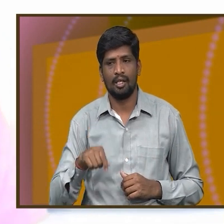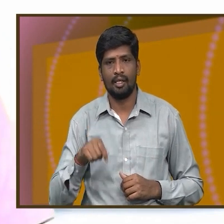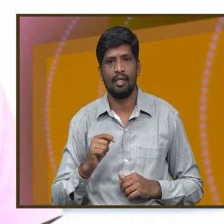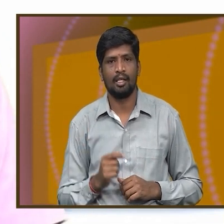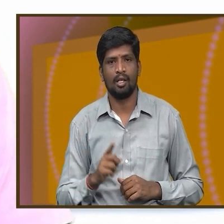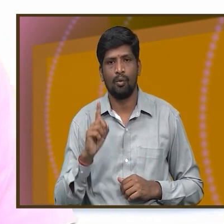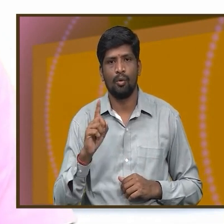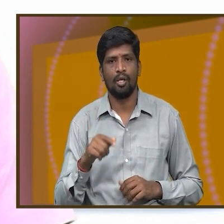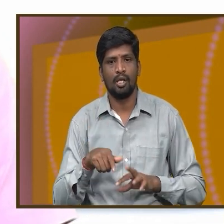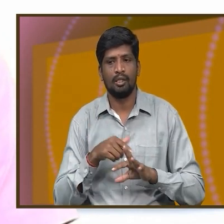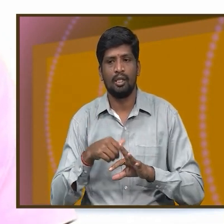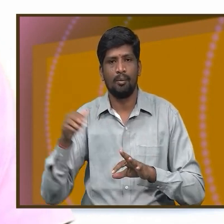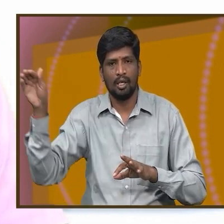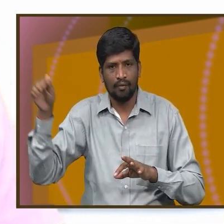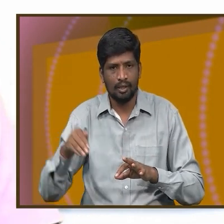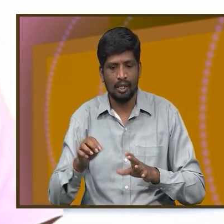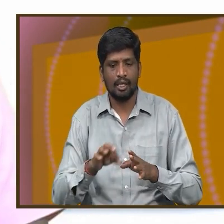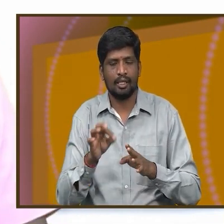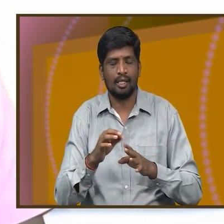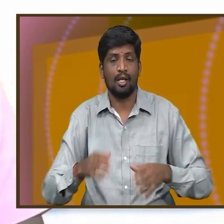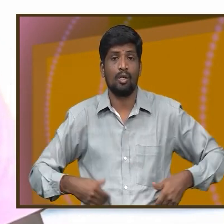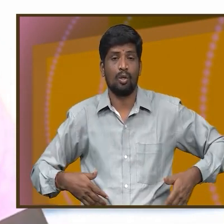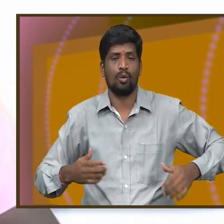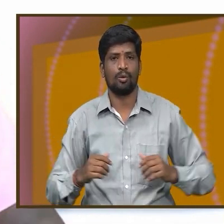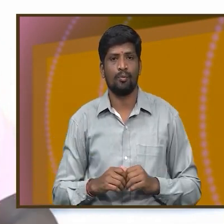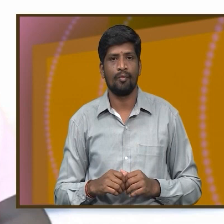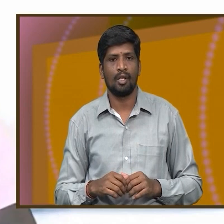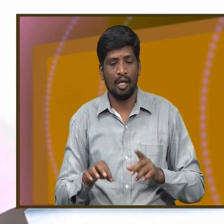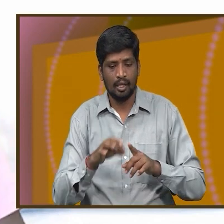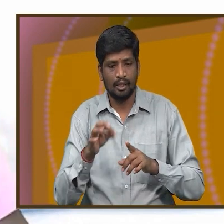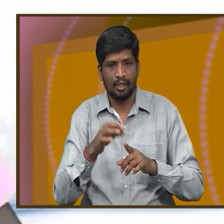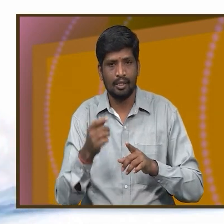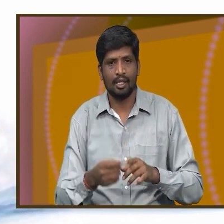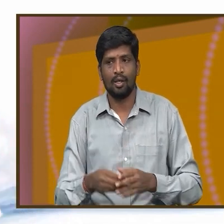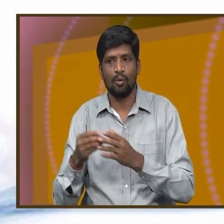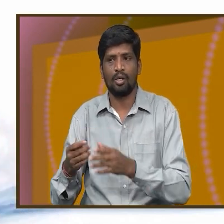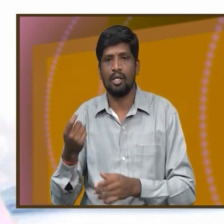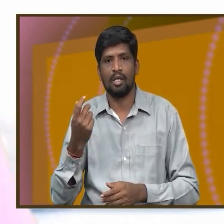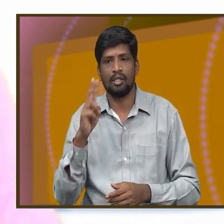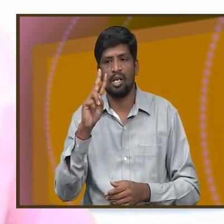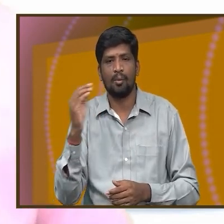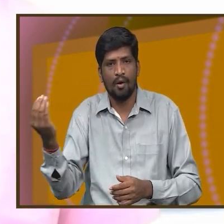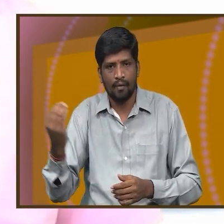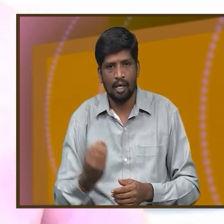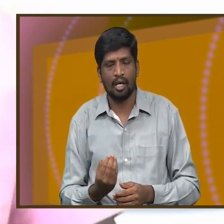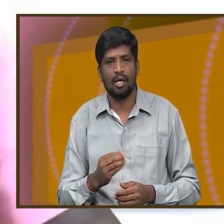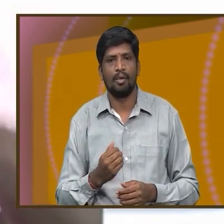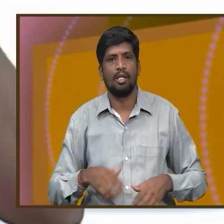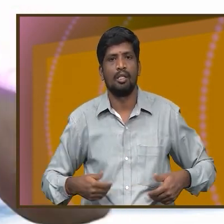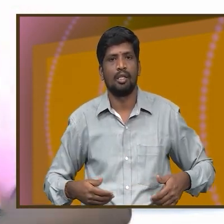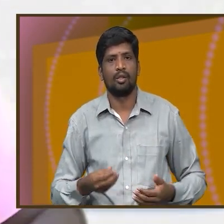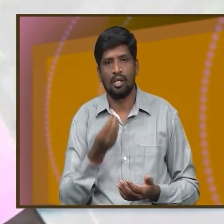ஒரு செருப்பு நமக்கு கிடச்சி தைக்கிறது கொடுத்துட்டாரு. ஆமாம், இன்றைக்கி எப்படி தைச்சி ஒரு 2 ரூபா கிடைக்கும்.